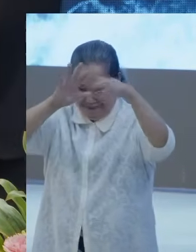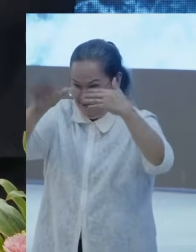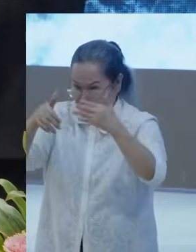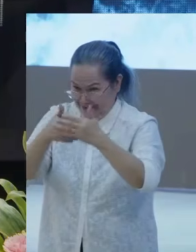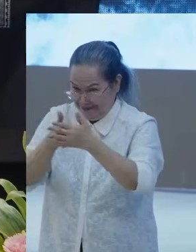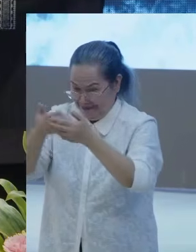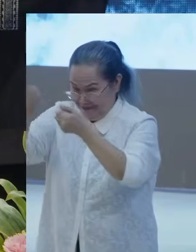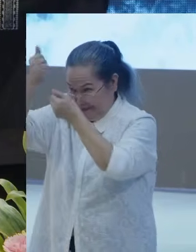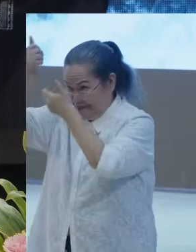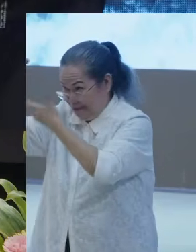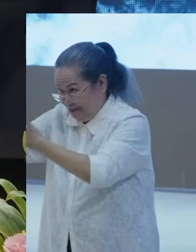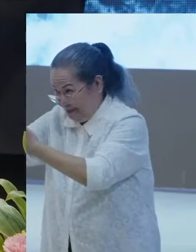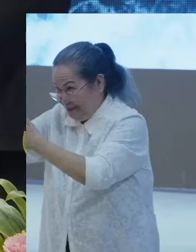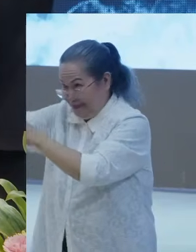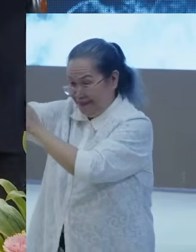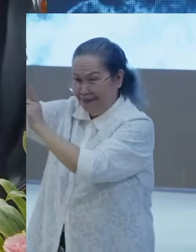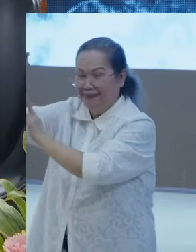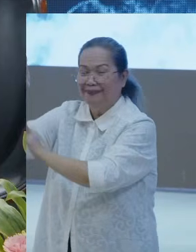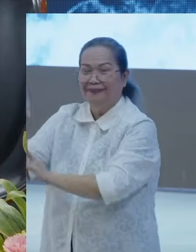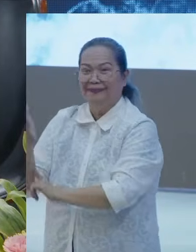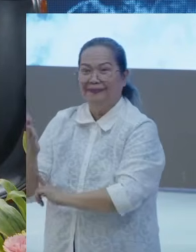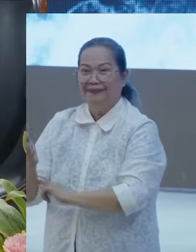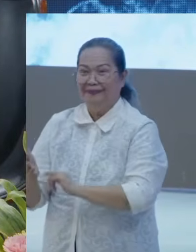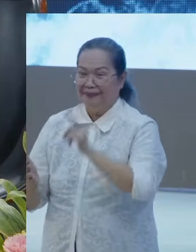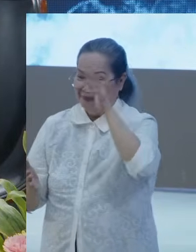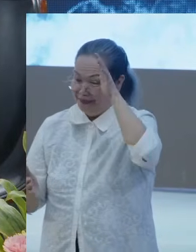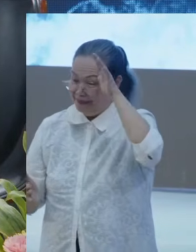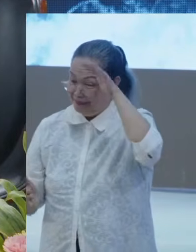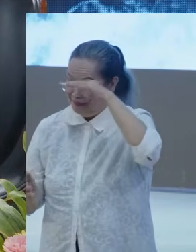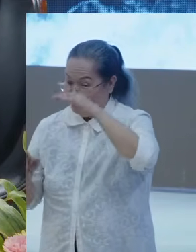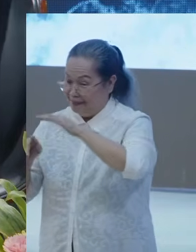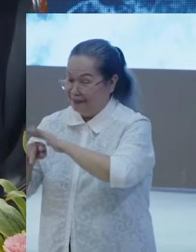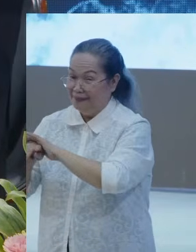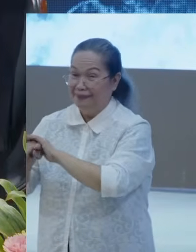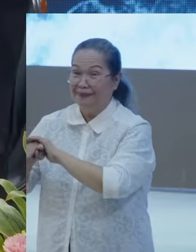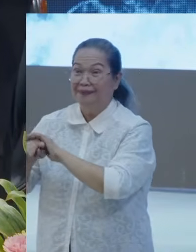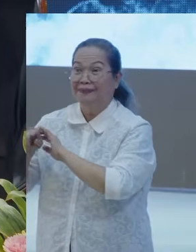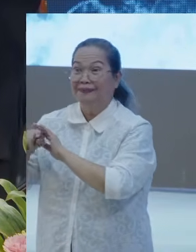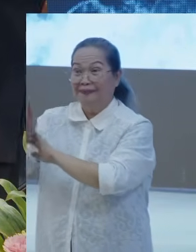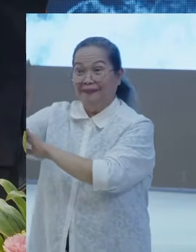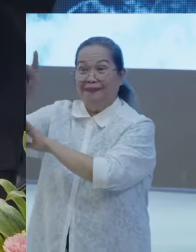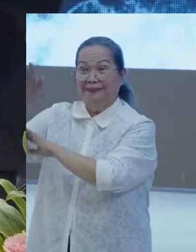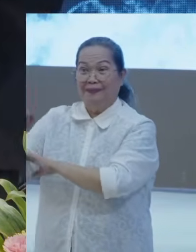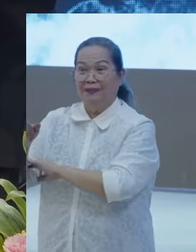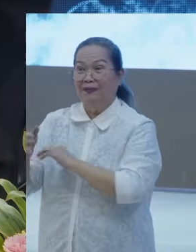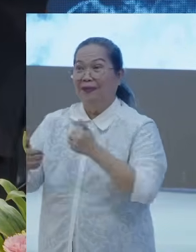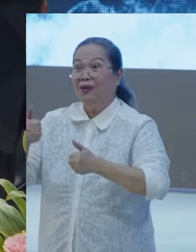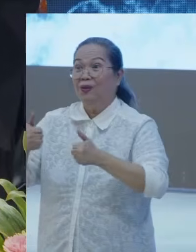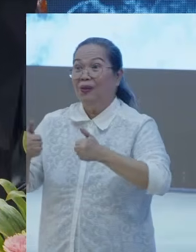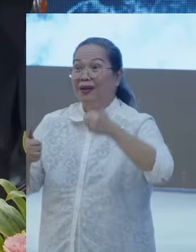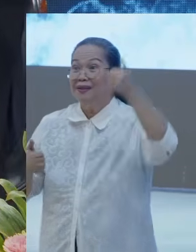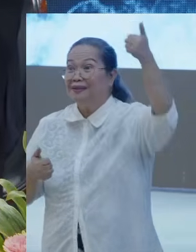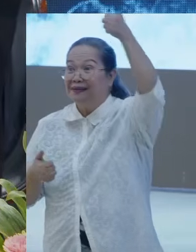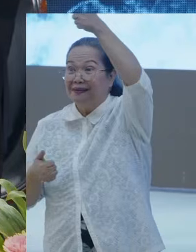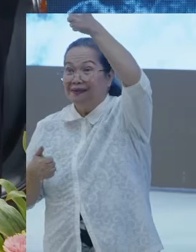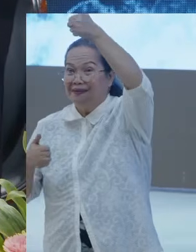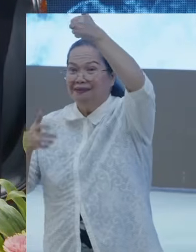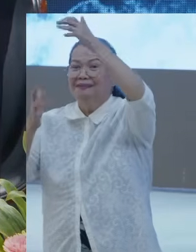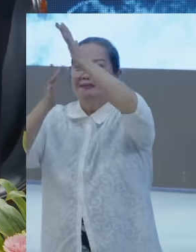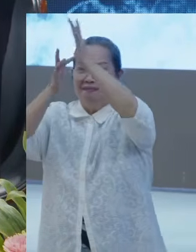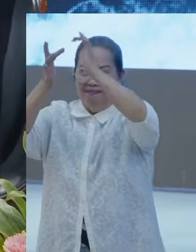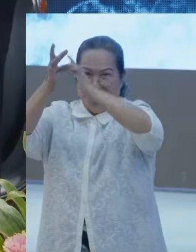Masunuring Diyos, pasaway na propeta, napaka mas dakila ni Jesus kaysa kay